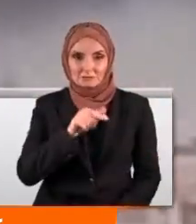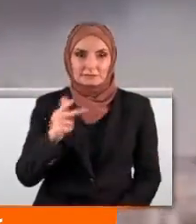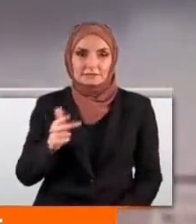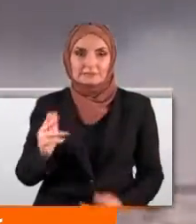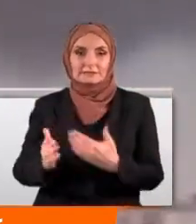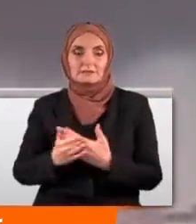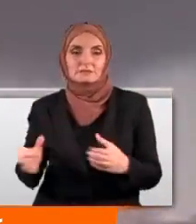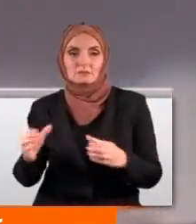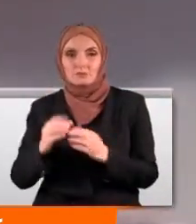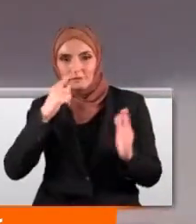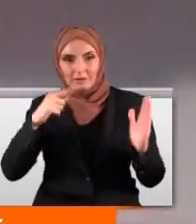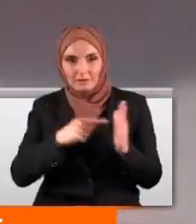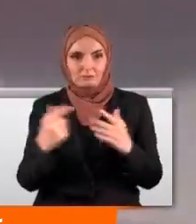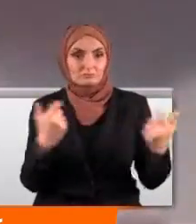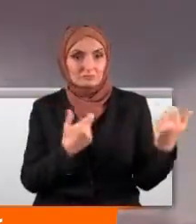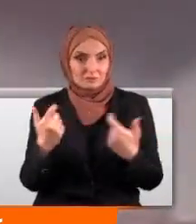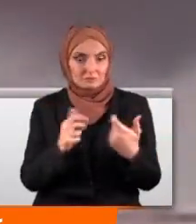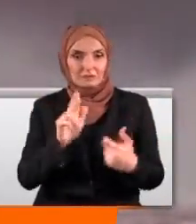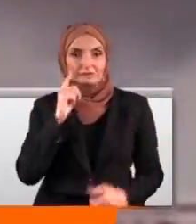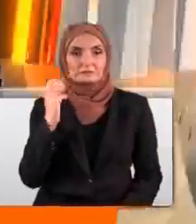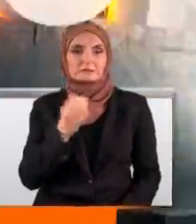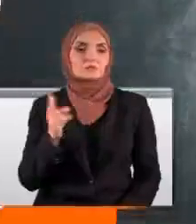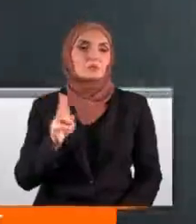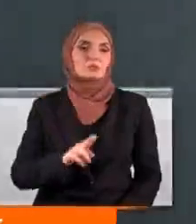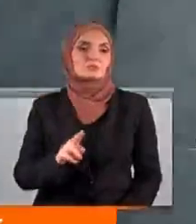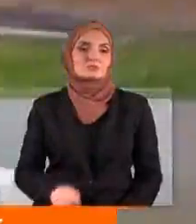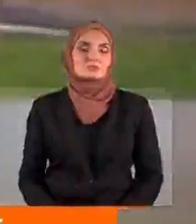7 kişi hayatını kaybetti.